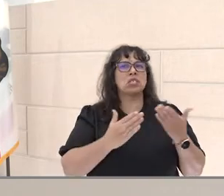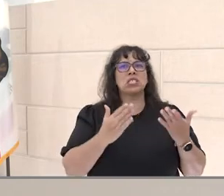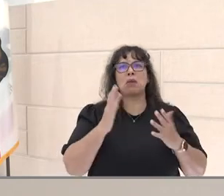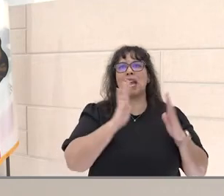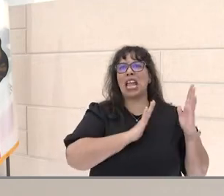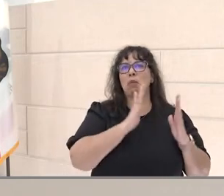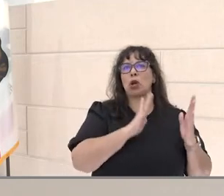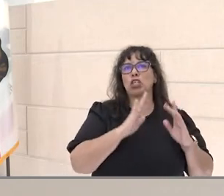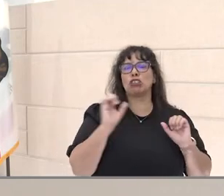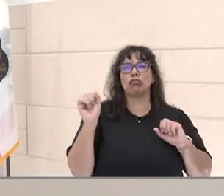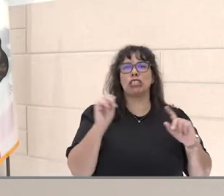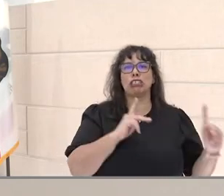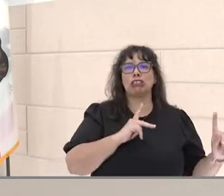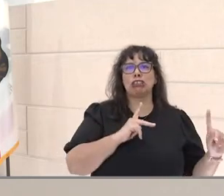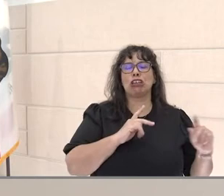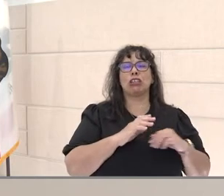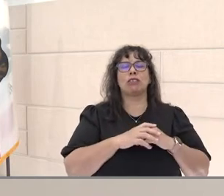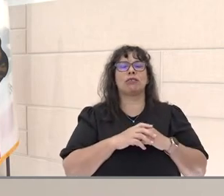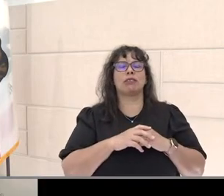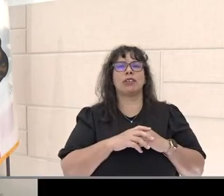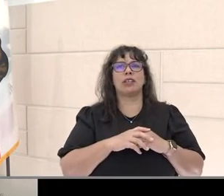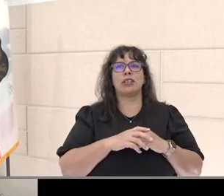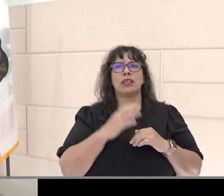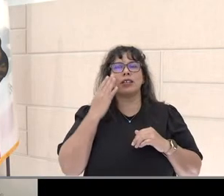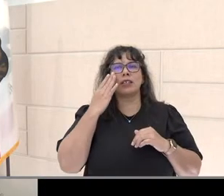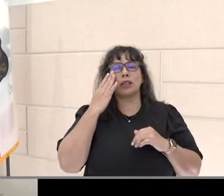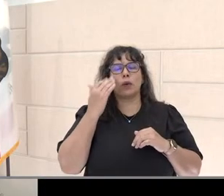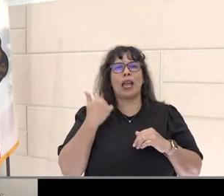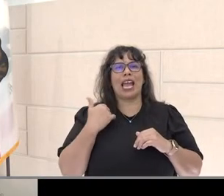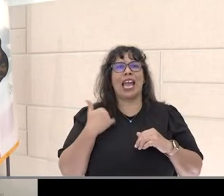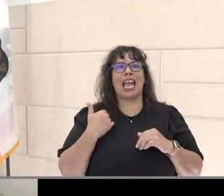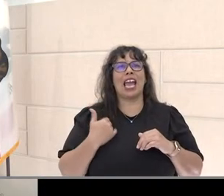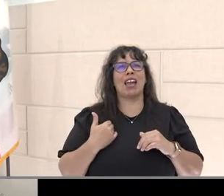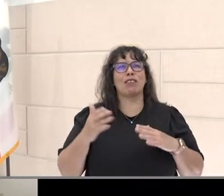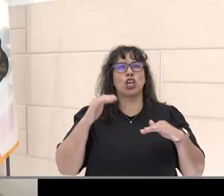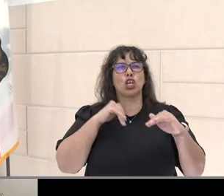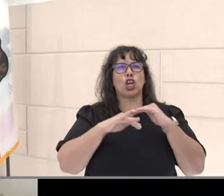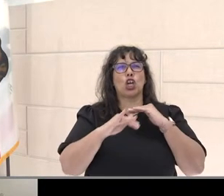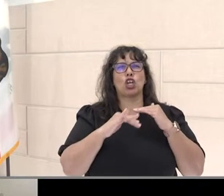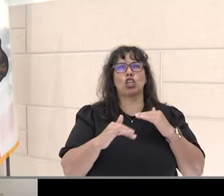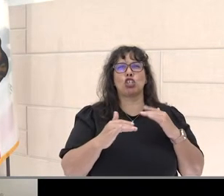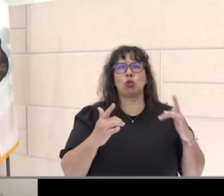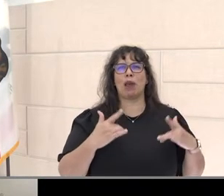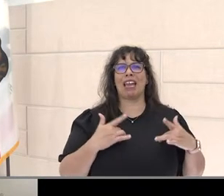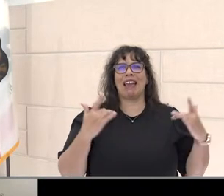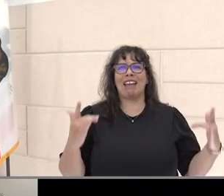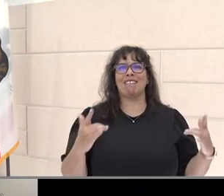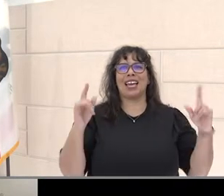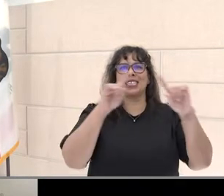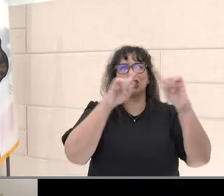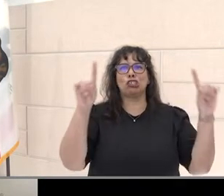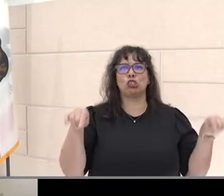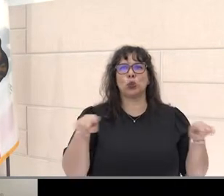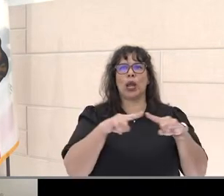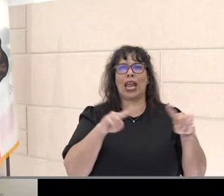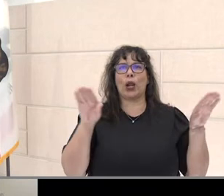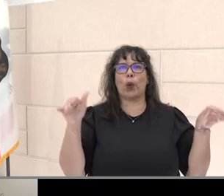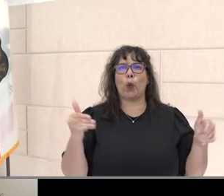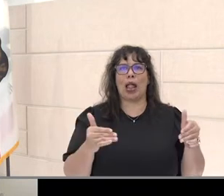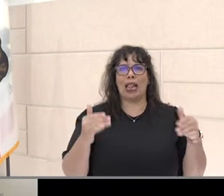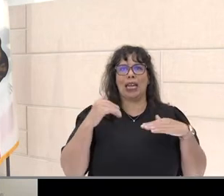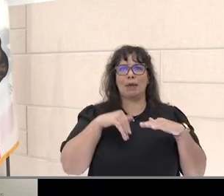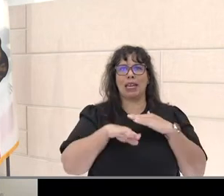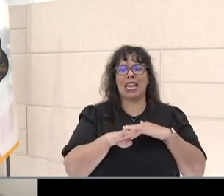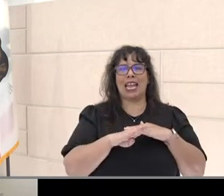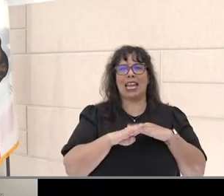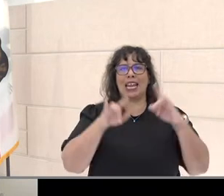ตคือท่าจระทวีนตามสลาเรียนนักบาลจีจราอันสำหรับตัวสมาคมส